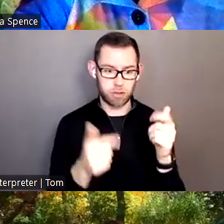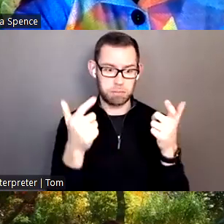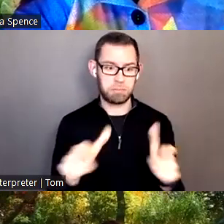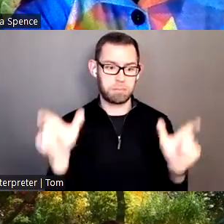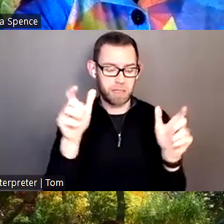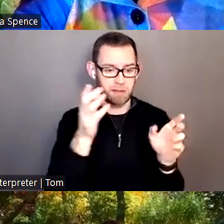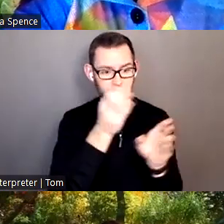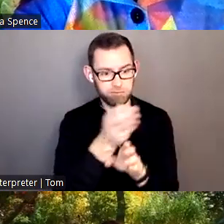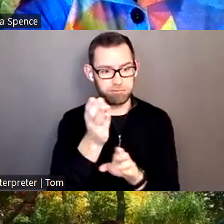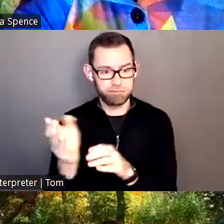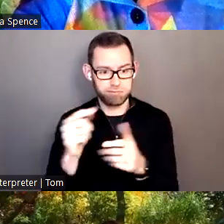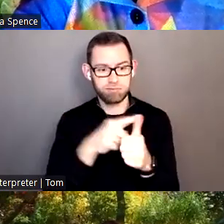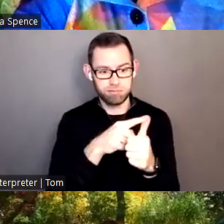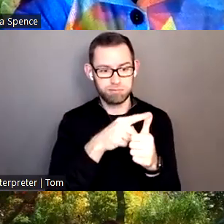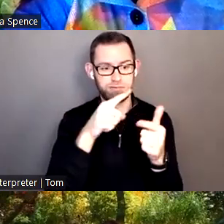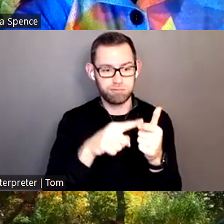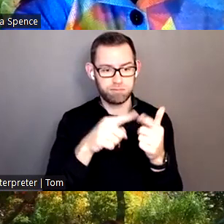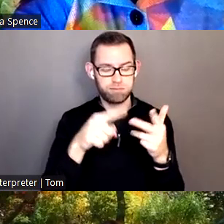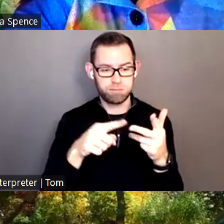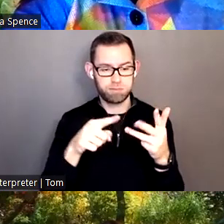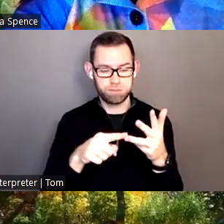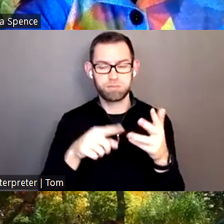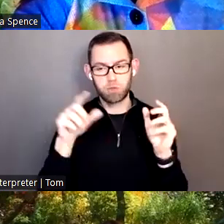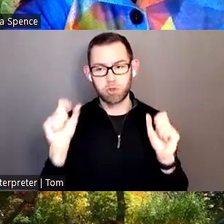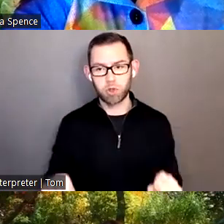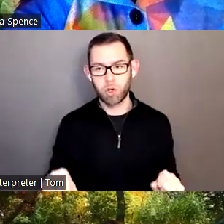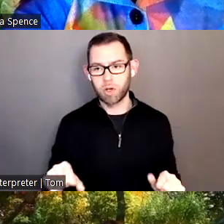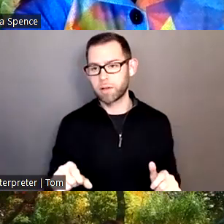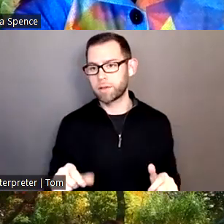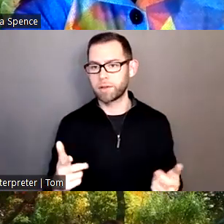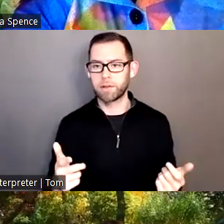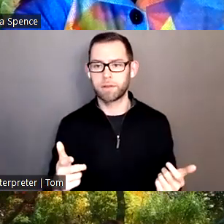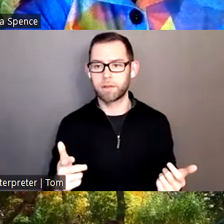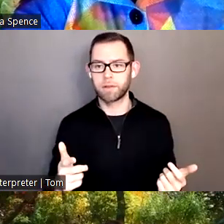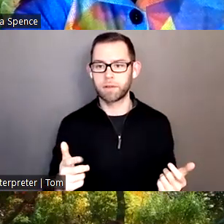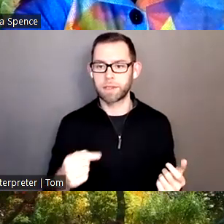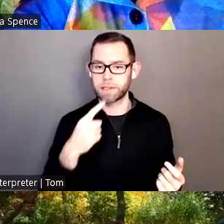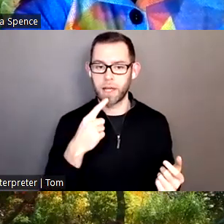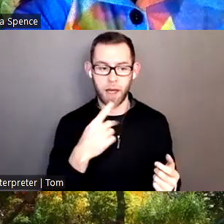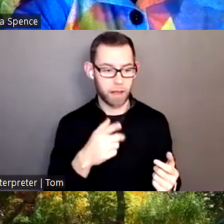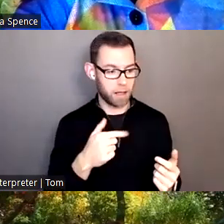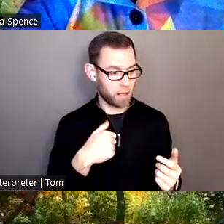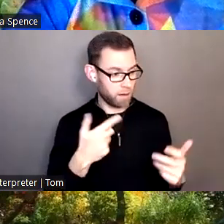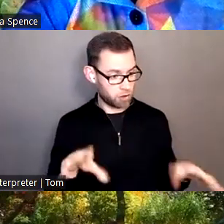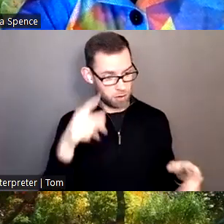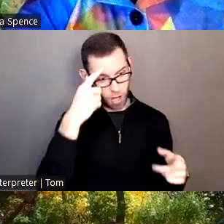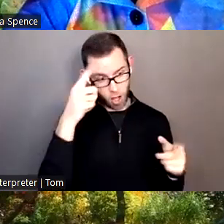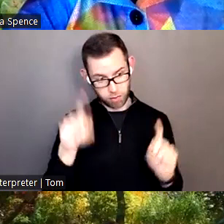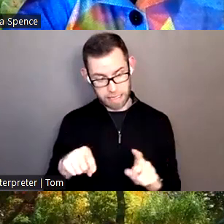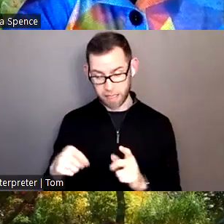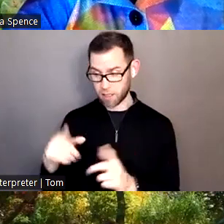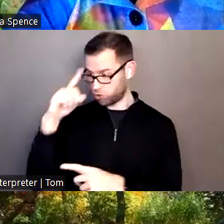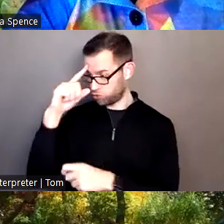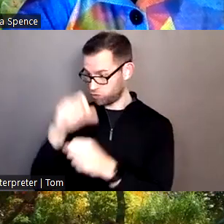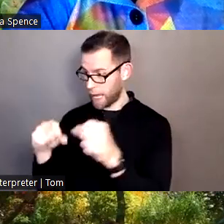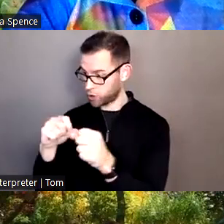this document. parler de chaque And just mesure talk about if we qui agree dans on how they chaque were document ça va parler. stated and whether Est-ce we que would nous change that d'accord comment. ou